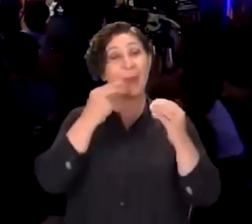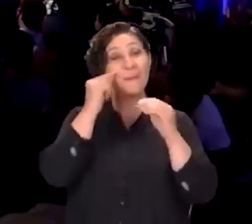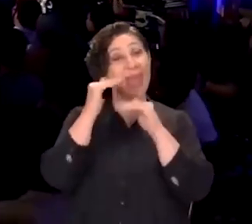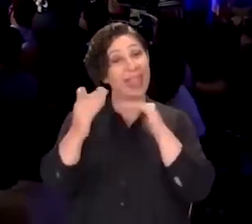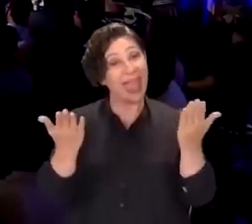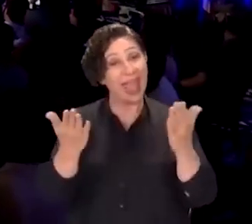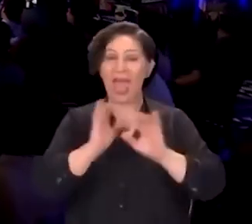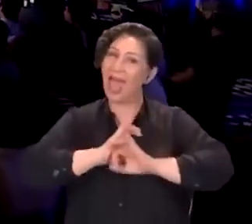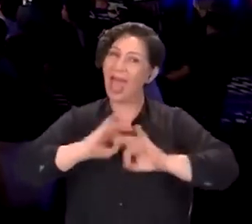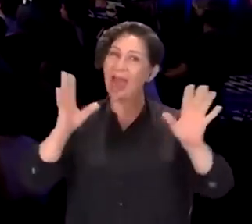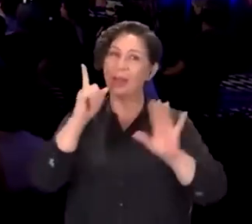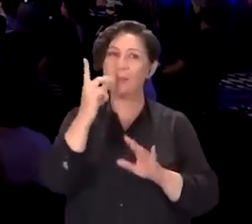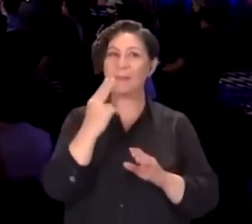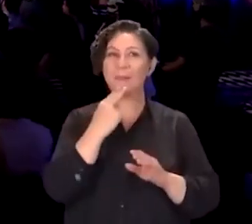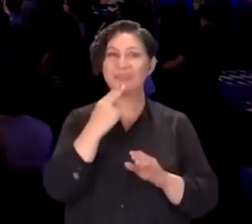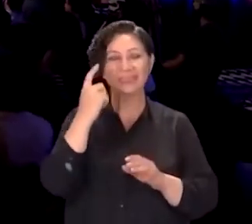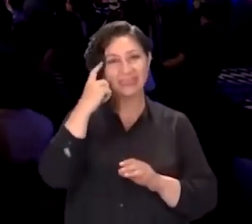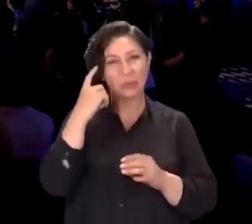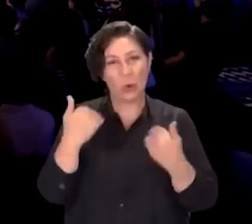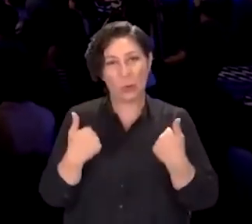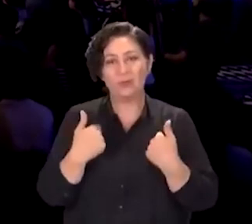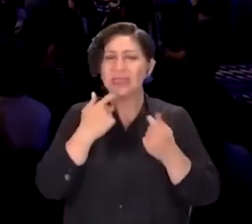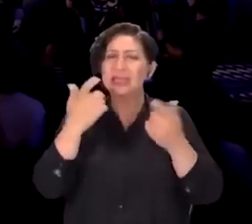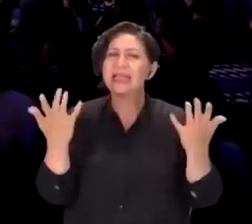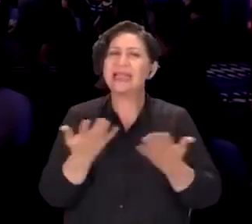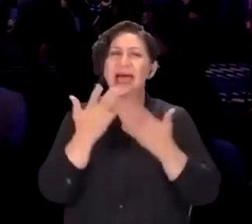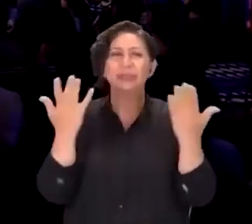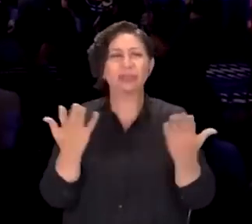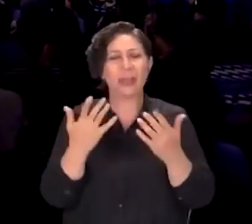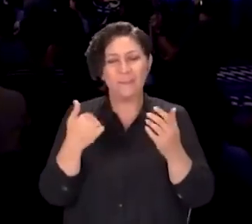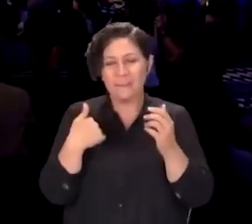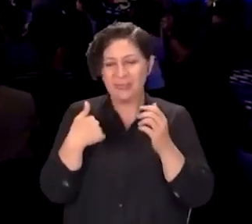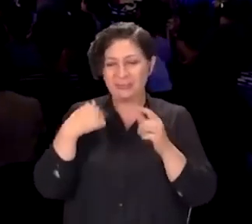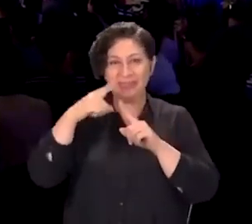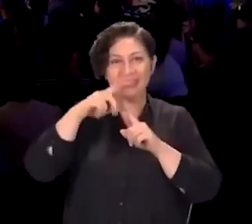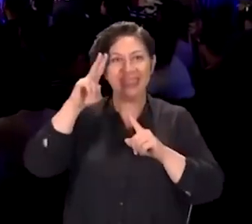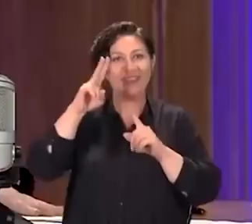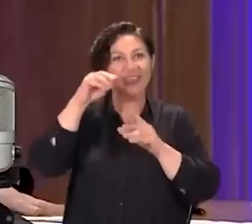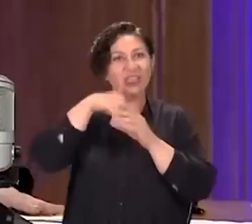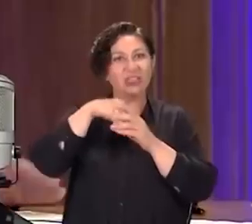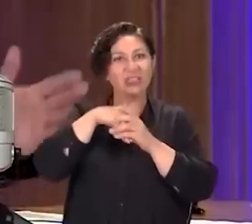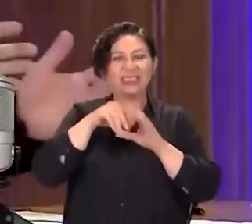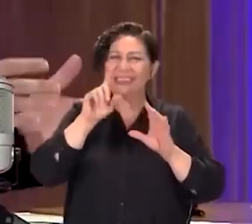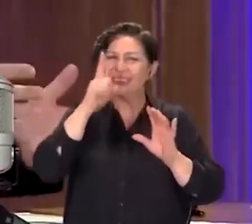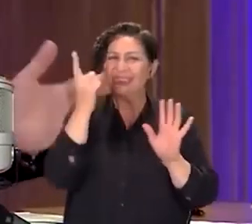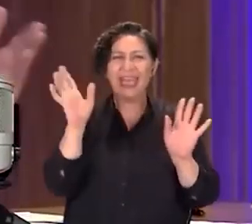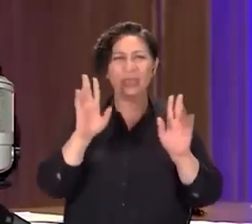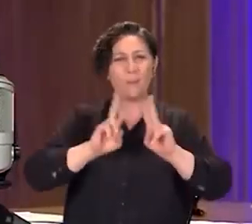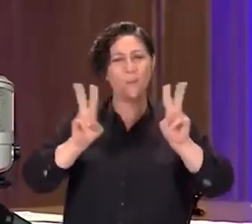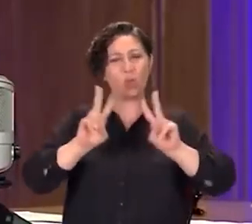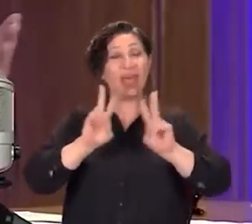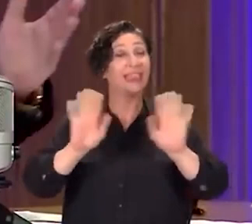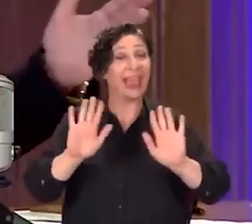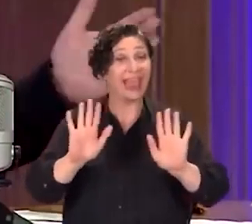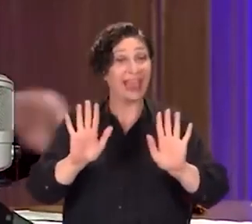Hanımlar, beyler, harikulade bir kız tanıyorum. Yıllarca bizim televizyon sektörümüzde de sadece moda